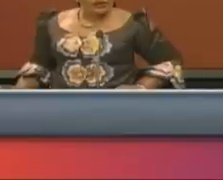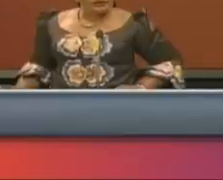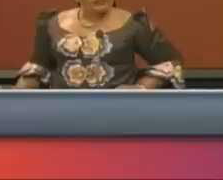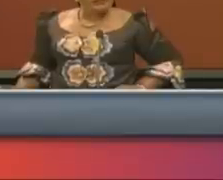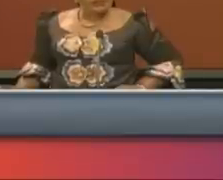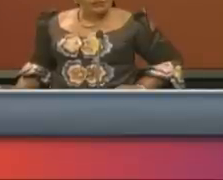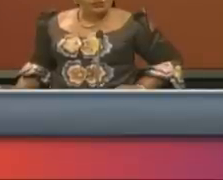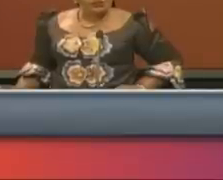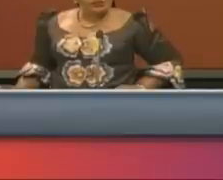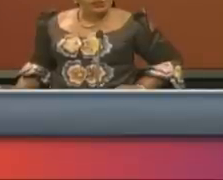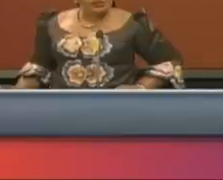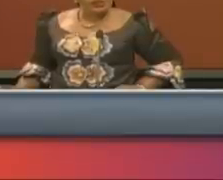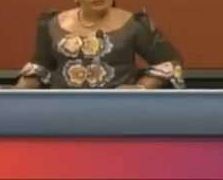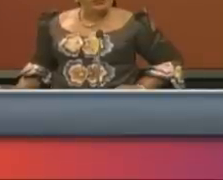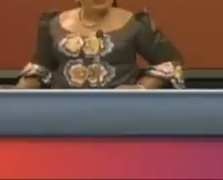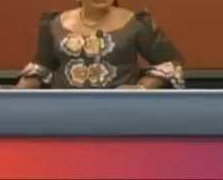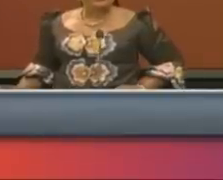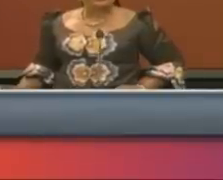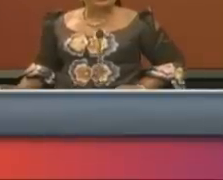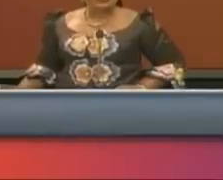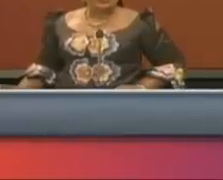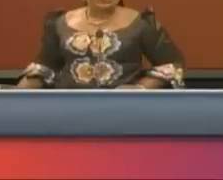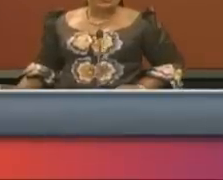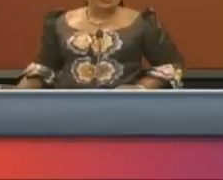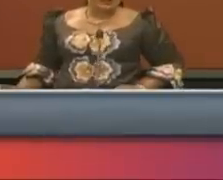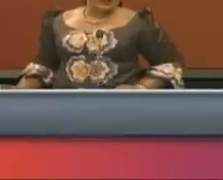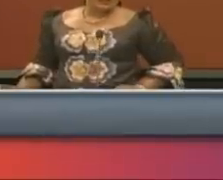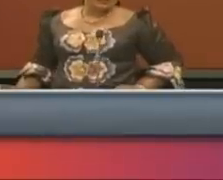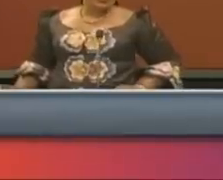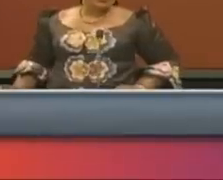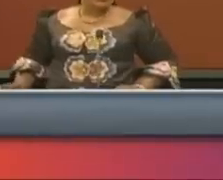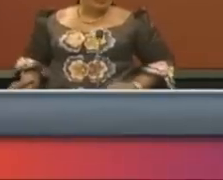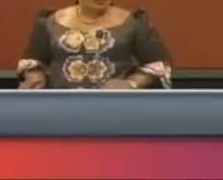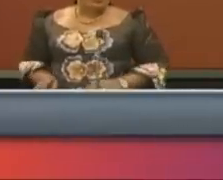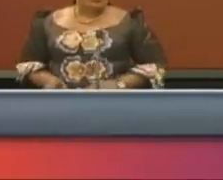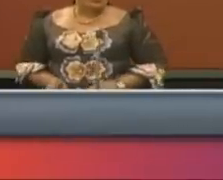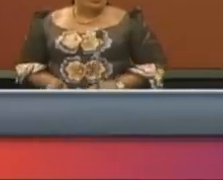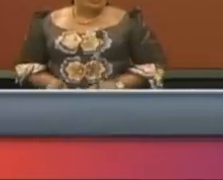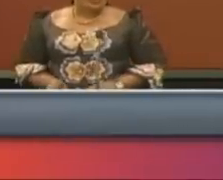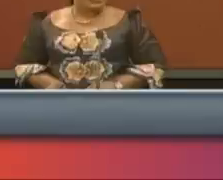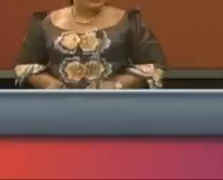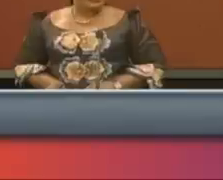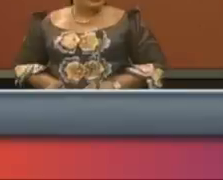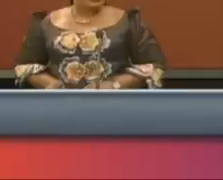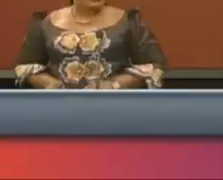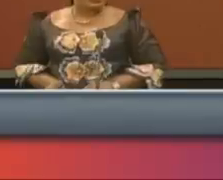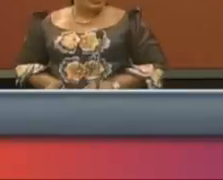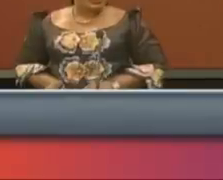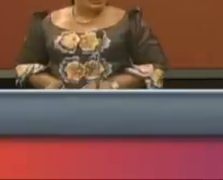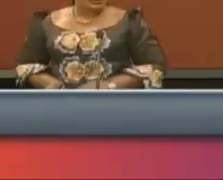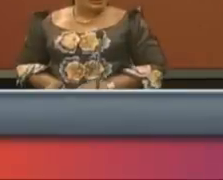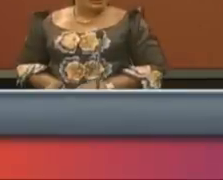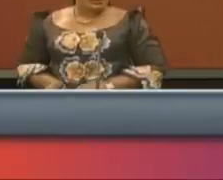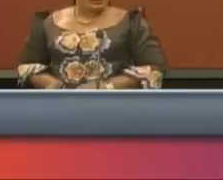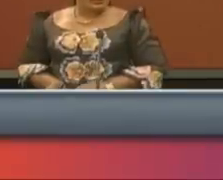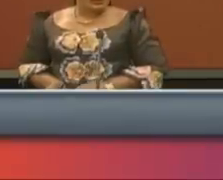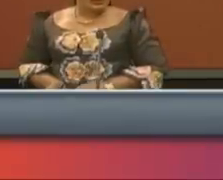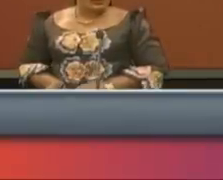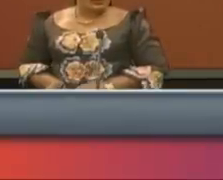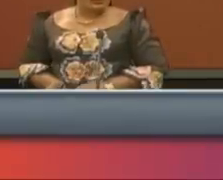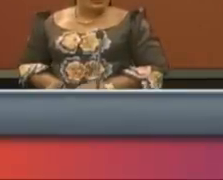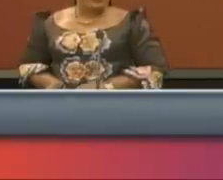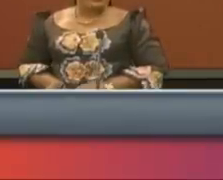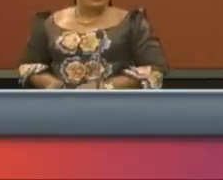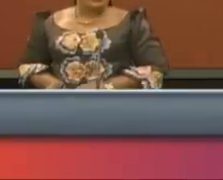1998. Édouard Dos Santos a finalement cessé de lutter contre les complications neurologiques à 79 ans. Il s'est éteint ce